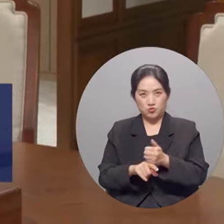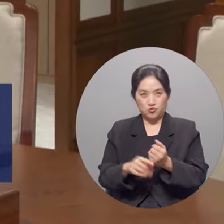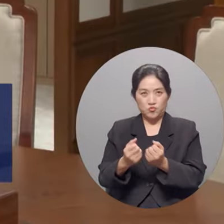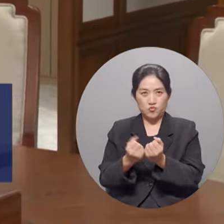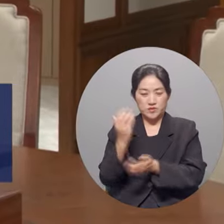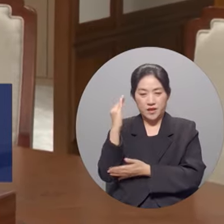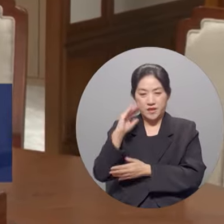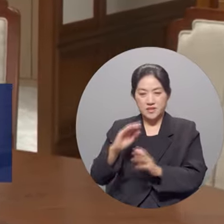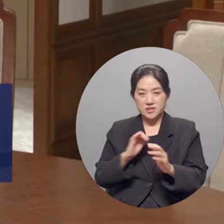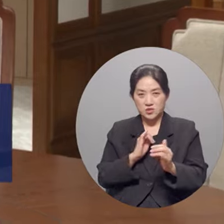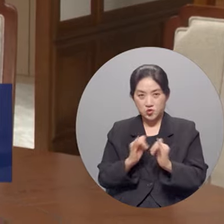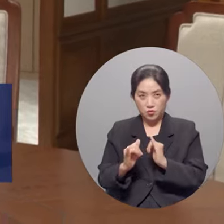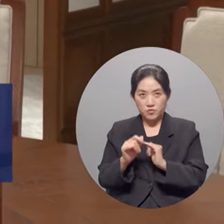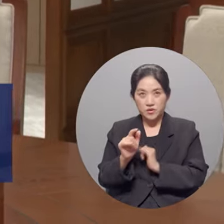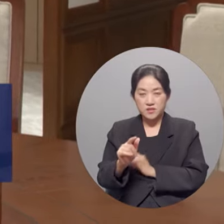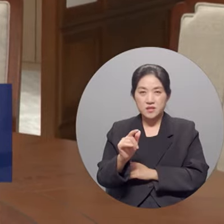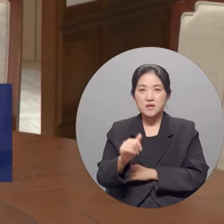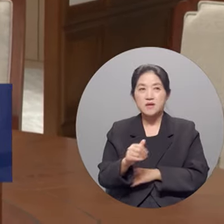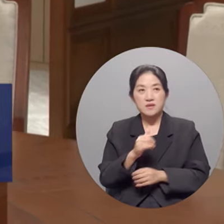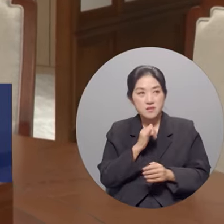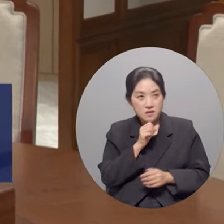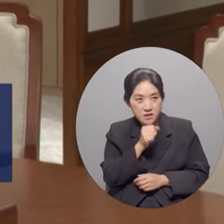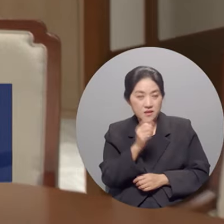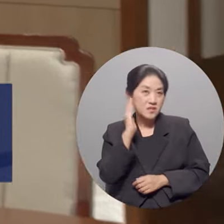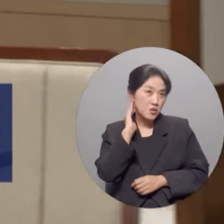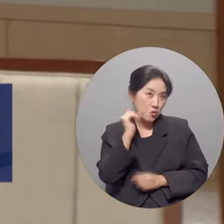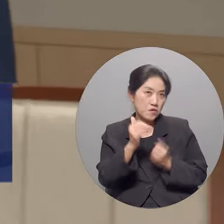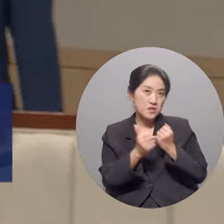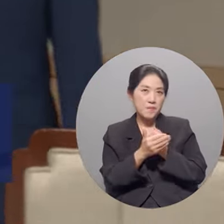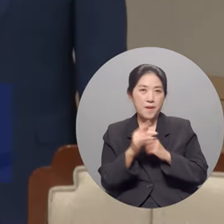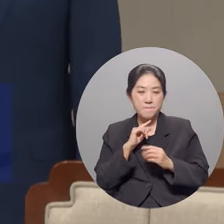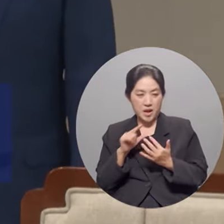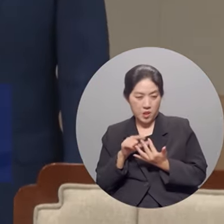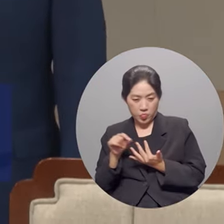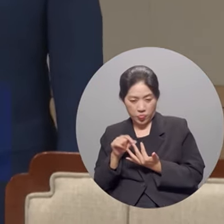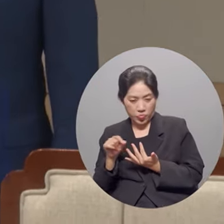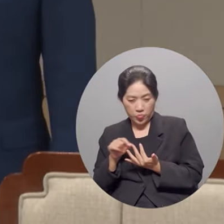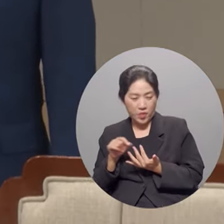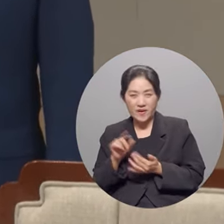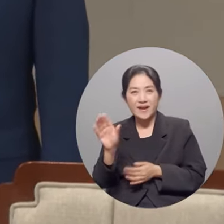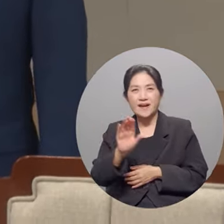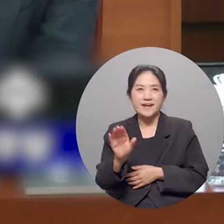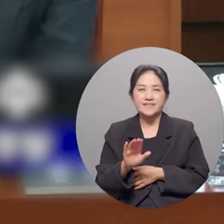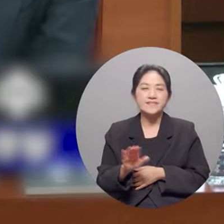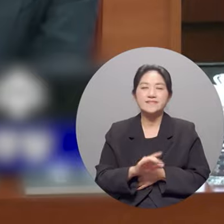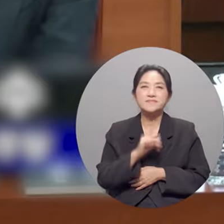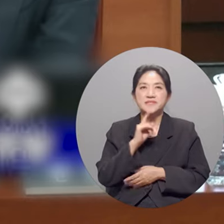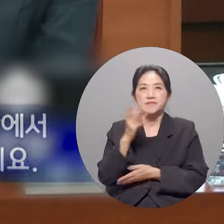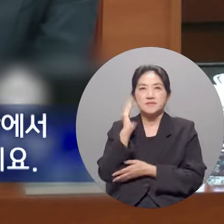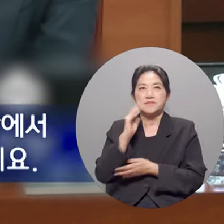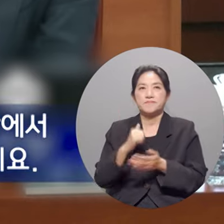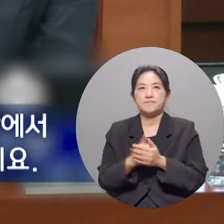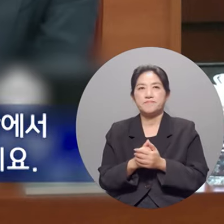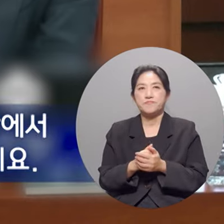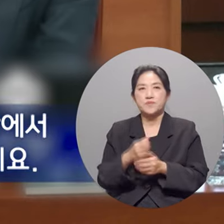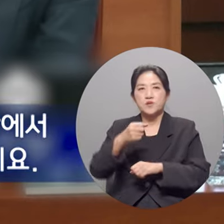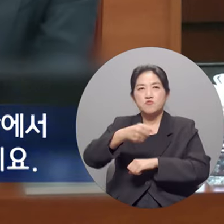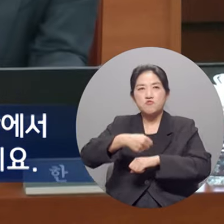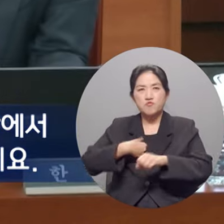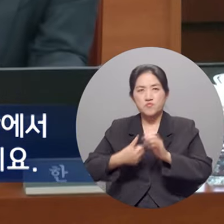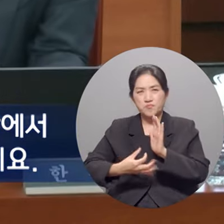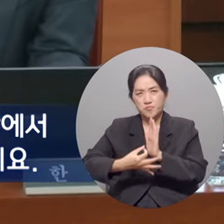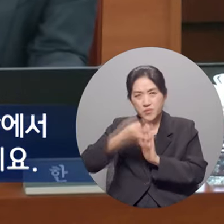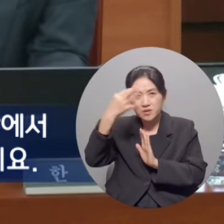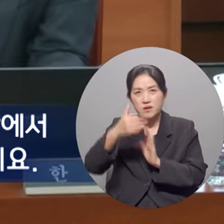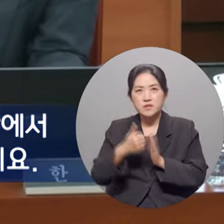인터뷰 대상자가 대통령이라고 해서 특별히 용어를 선택하지도 않았다고 했습니다 수입상 사치품을 외 병품이라고